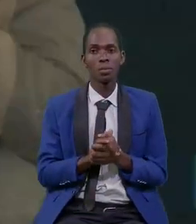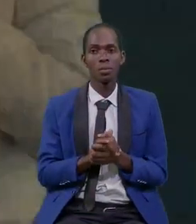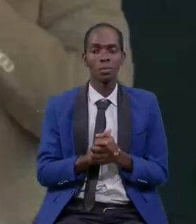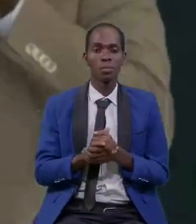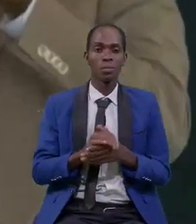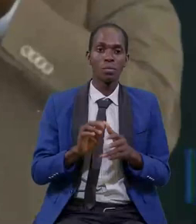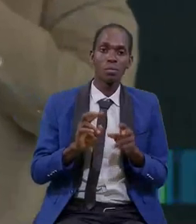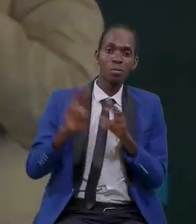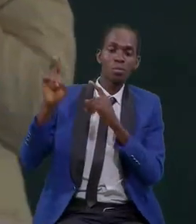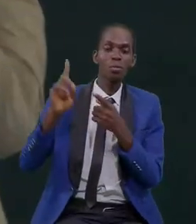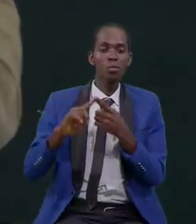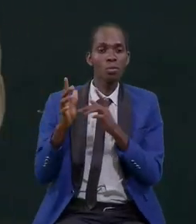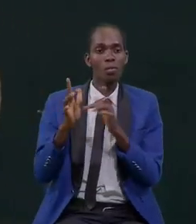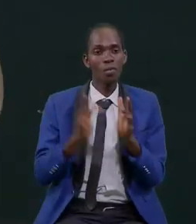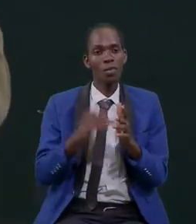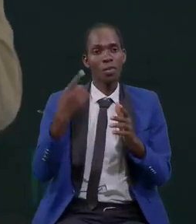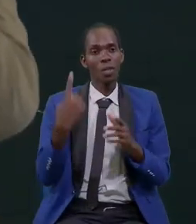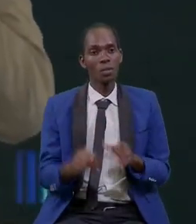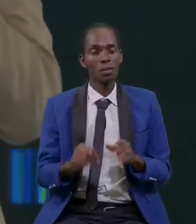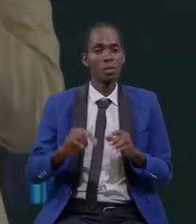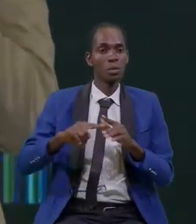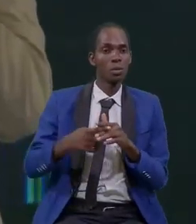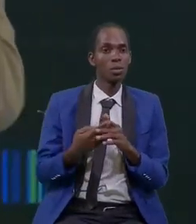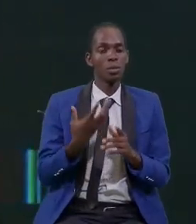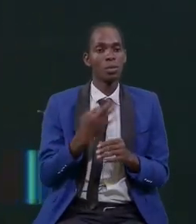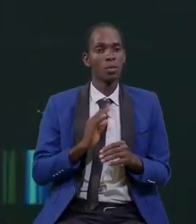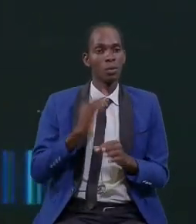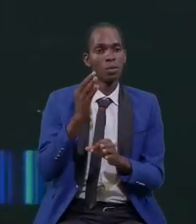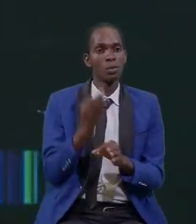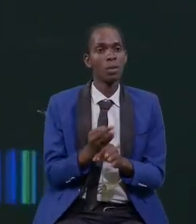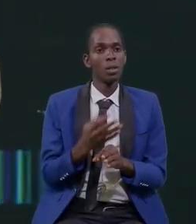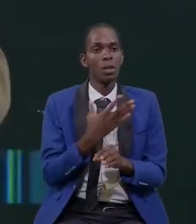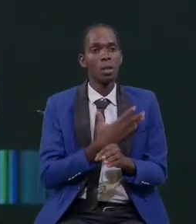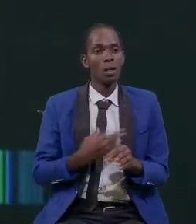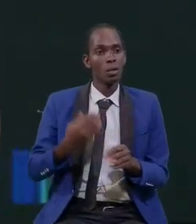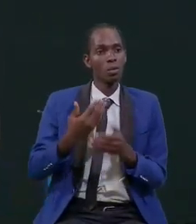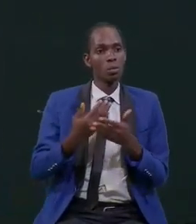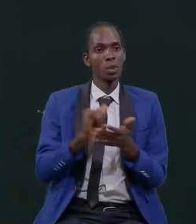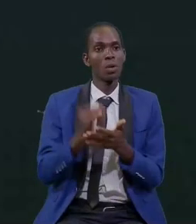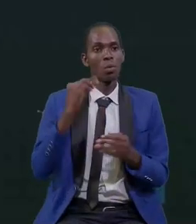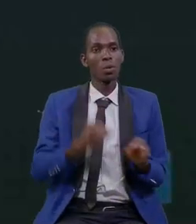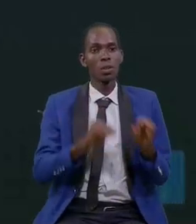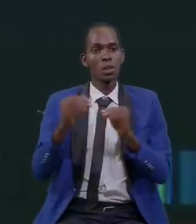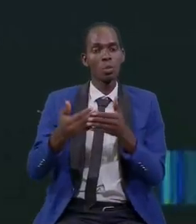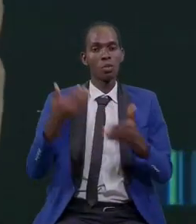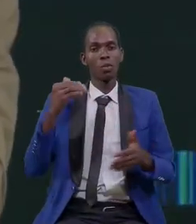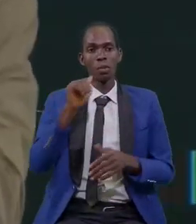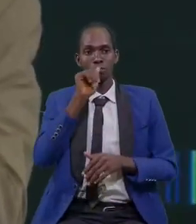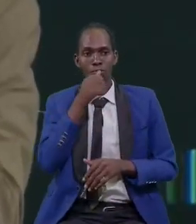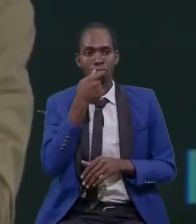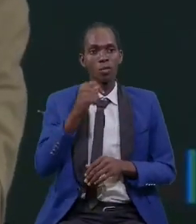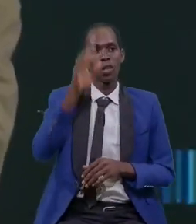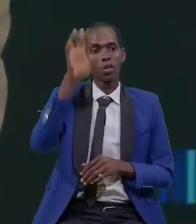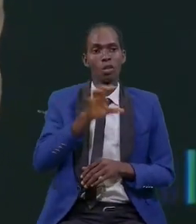Le chef et le consommateur de la foi, qui en vue de la joie qui lui était réservée a souffert la croix, méprisé